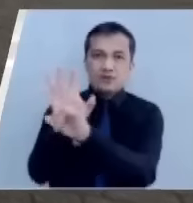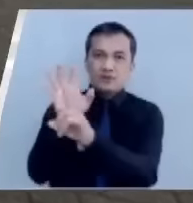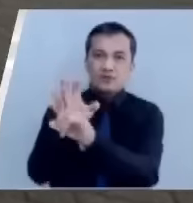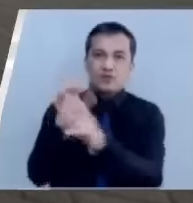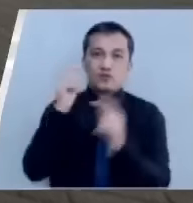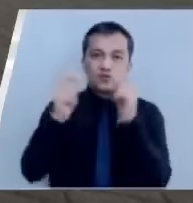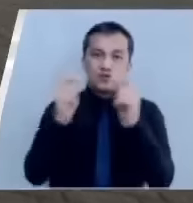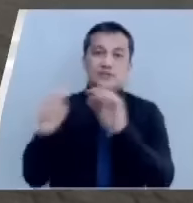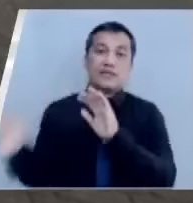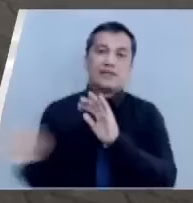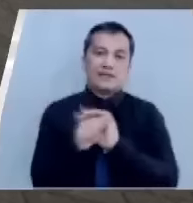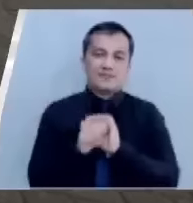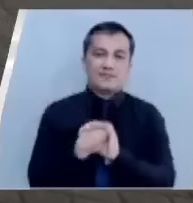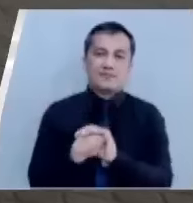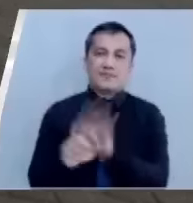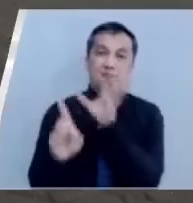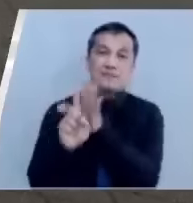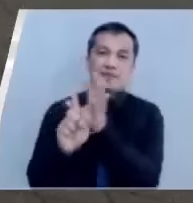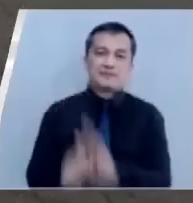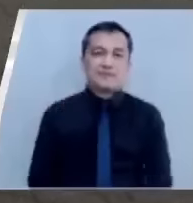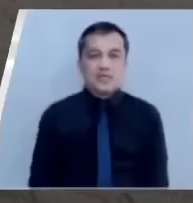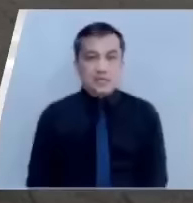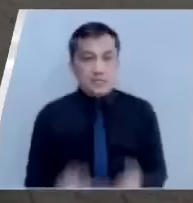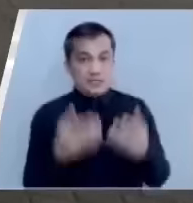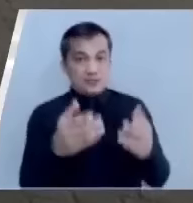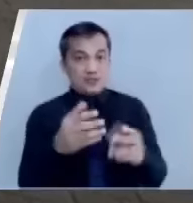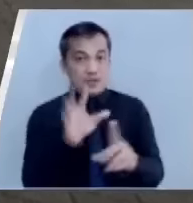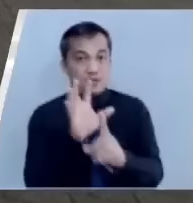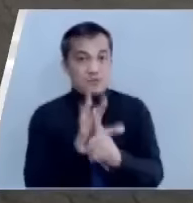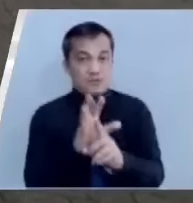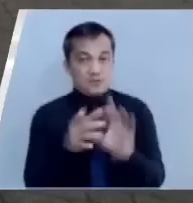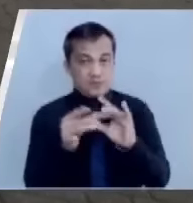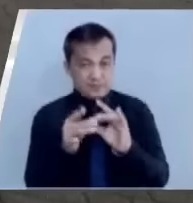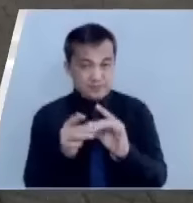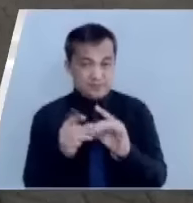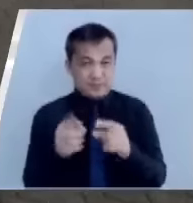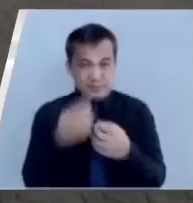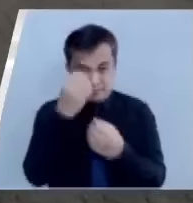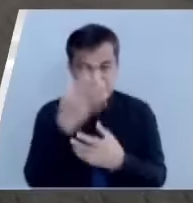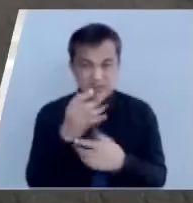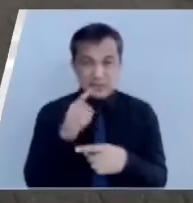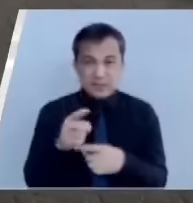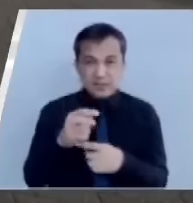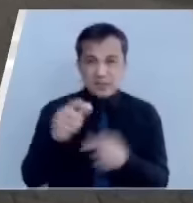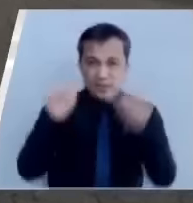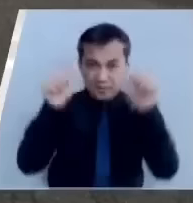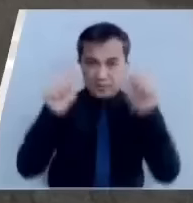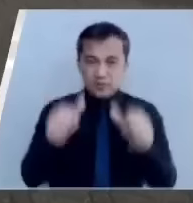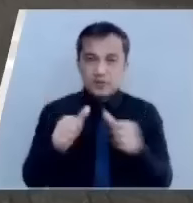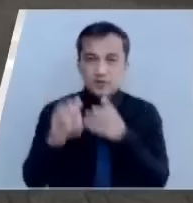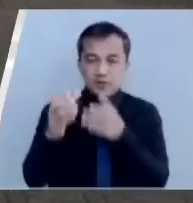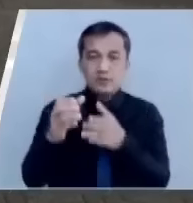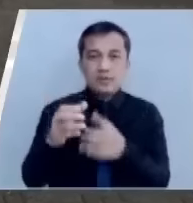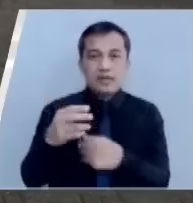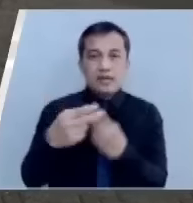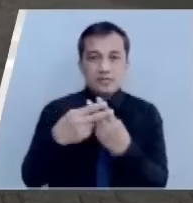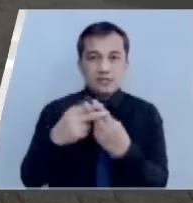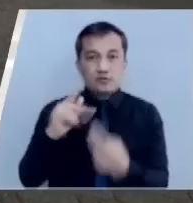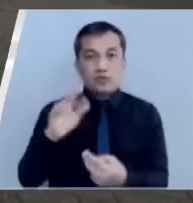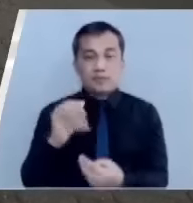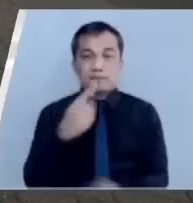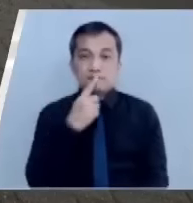attraction. Samantala, para malaman ang trivia sa likod ng viral balita, i-post o i-comment lang #KuyaKim. Ano na?